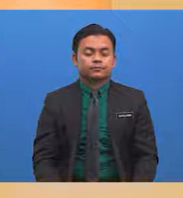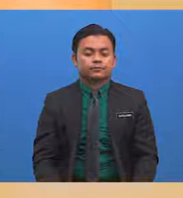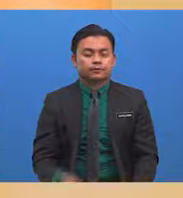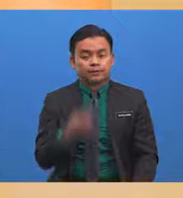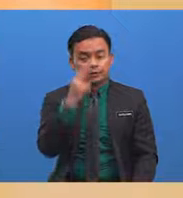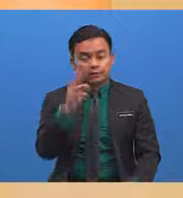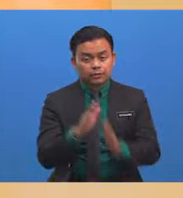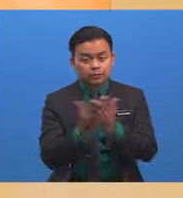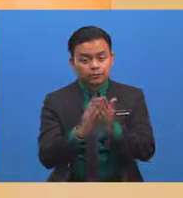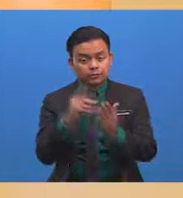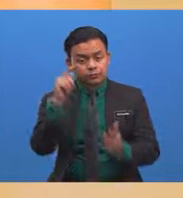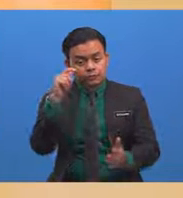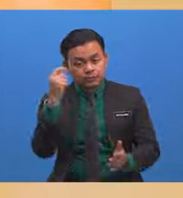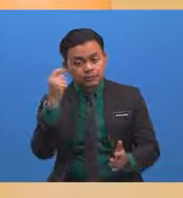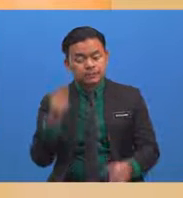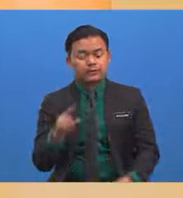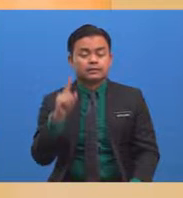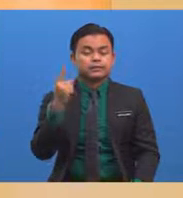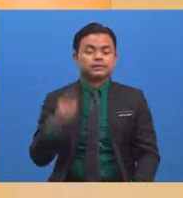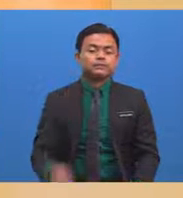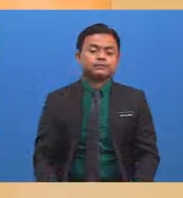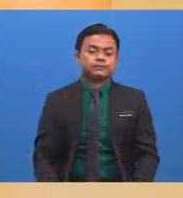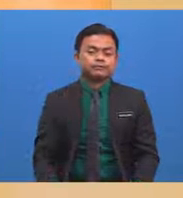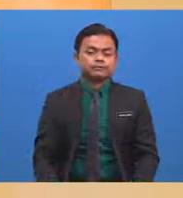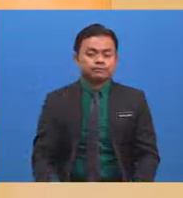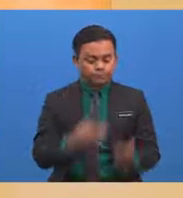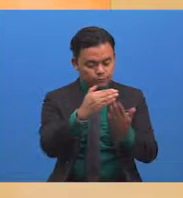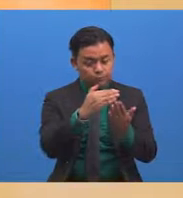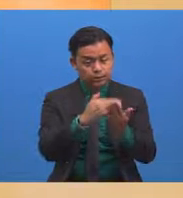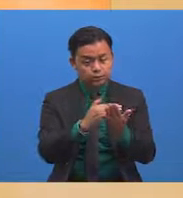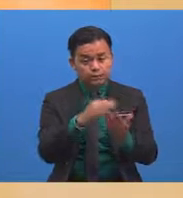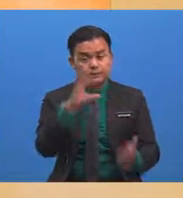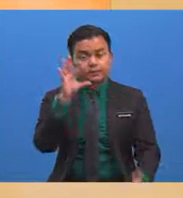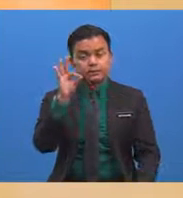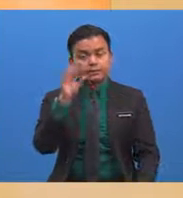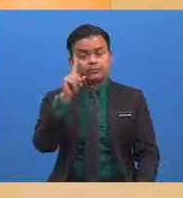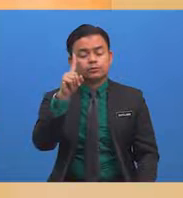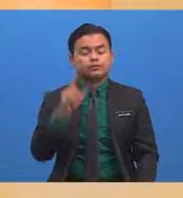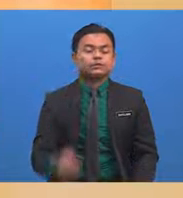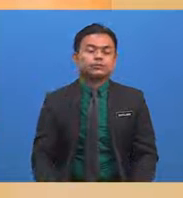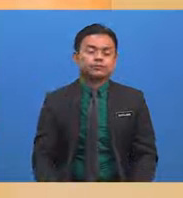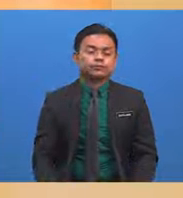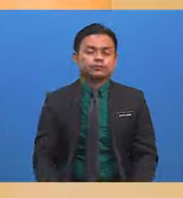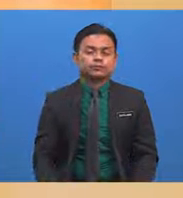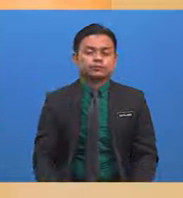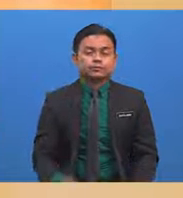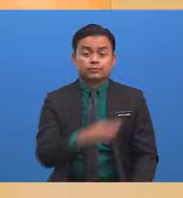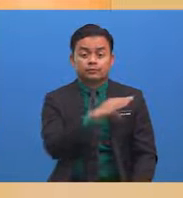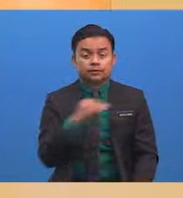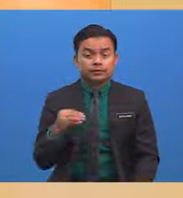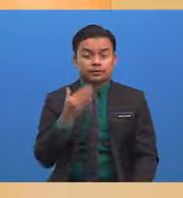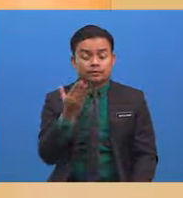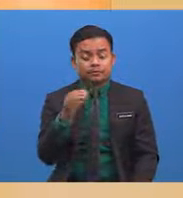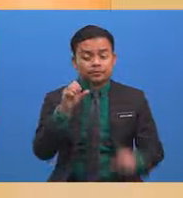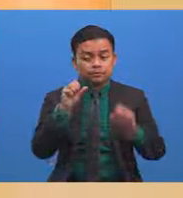kamu sahaja, iaitu pada muka surat 91, dan kamu